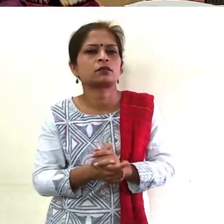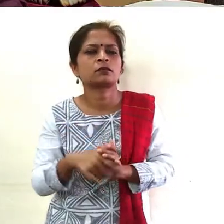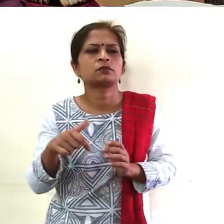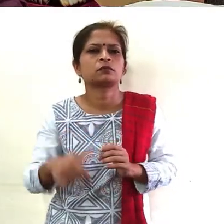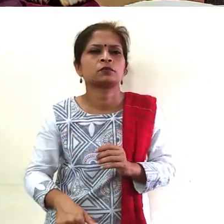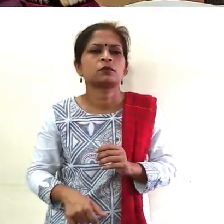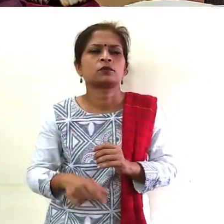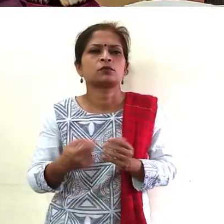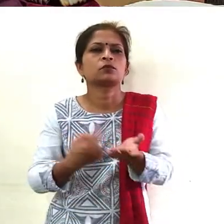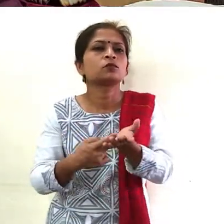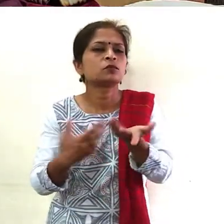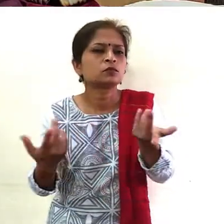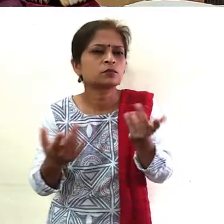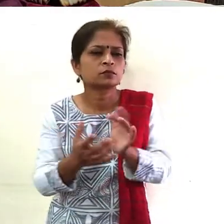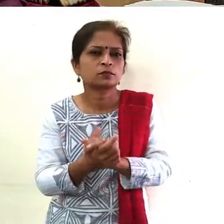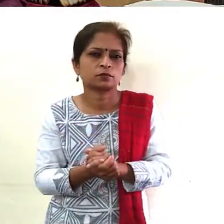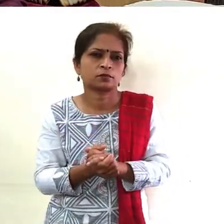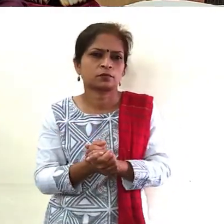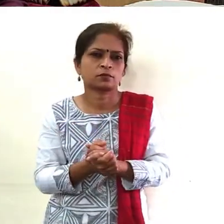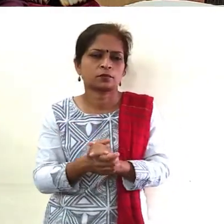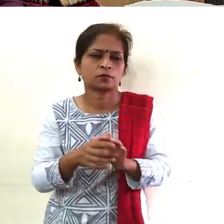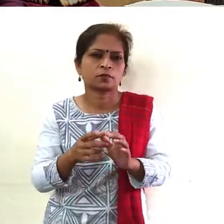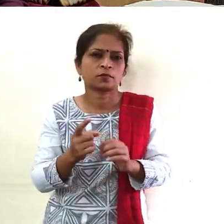देखिए वो कुछ इस तरह का है कि